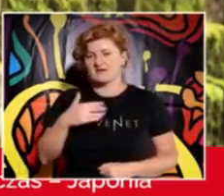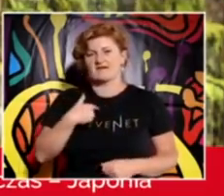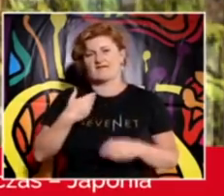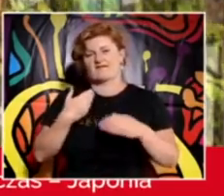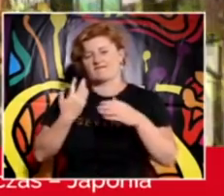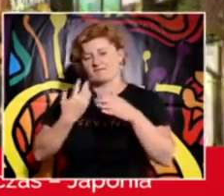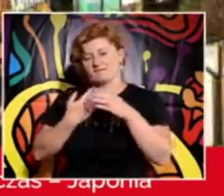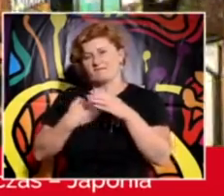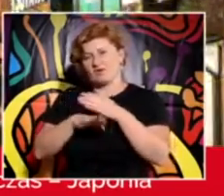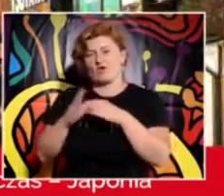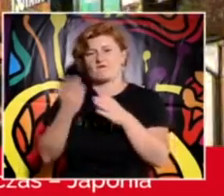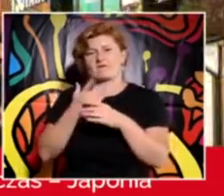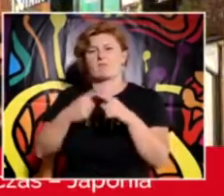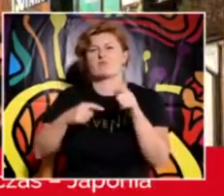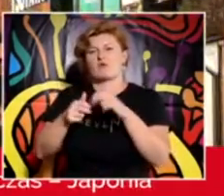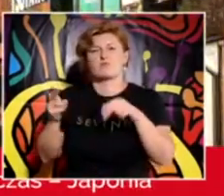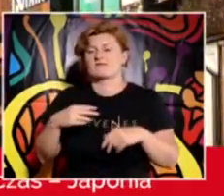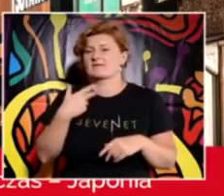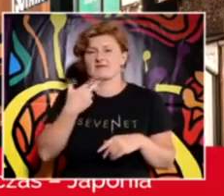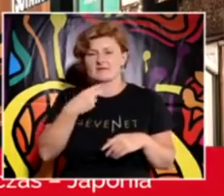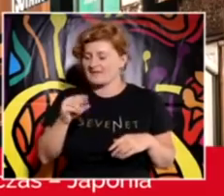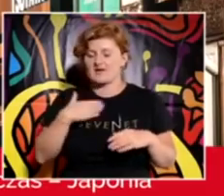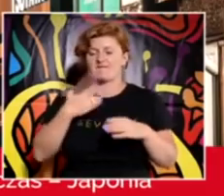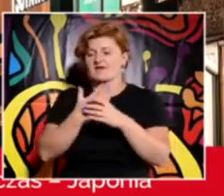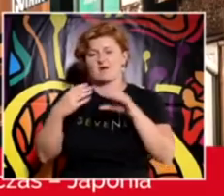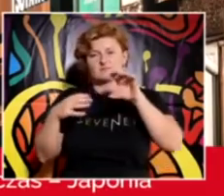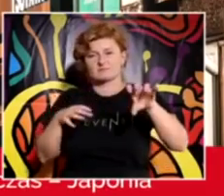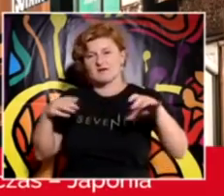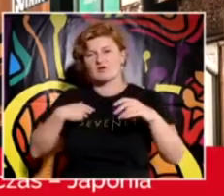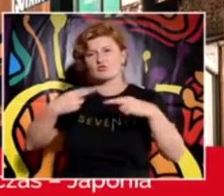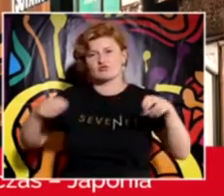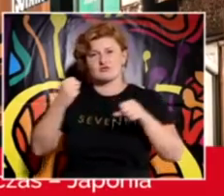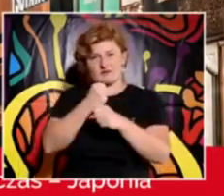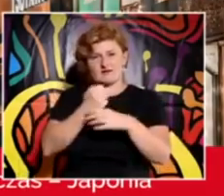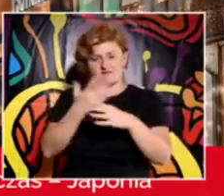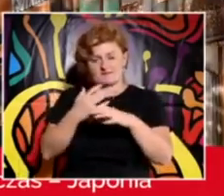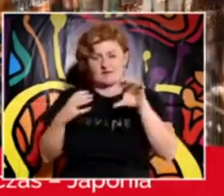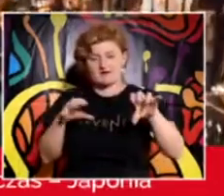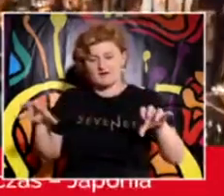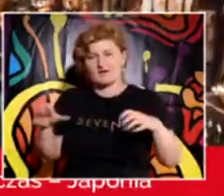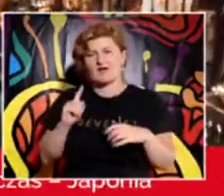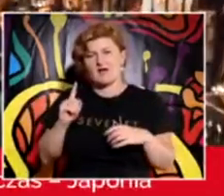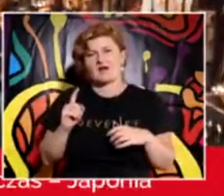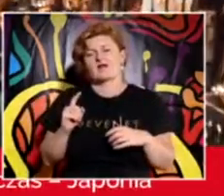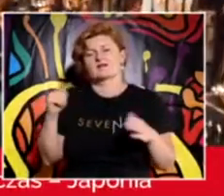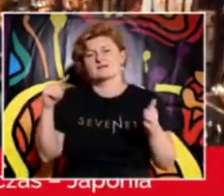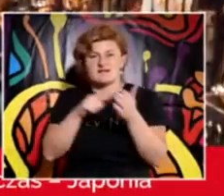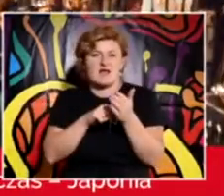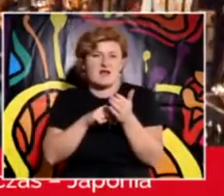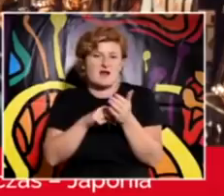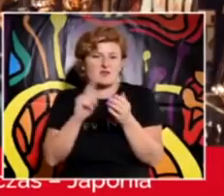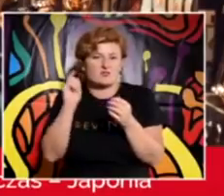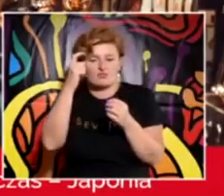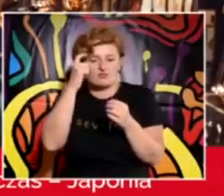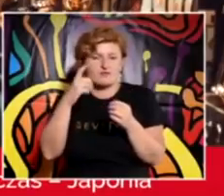przykład, tak? Nie do końca, bo pracowaliśmy w innych firmach, ale konkluzja była taka sama, bo my